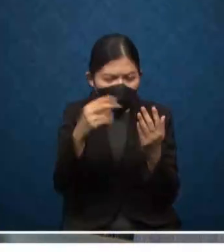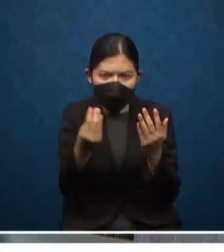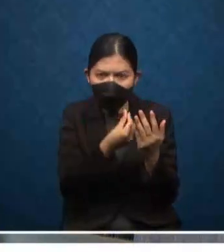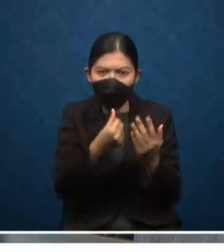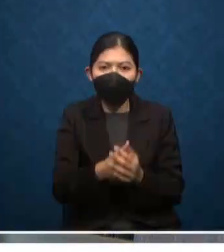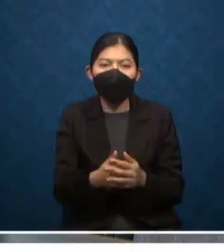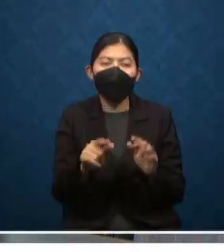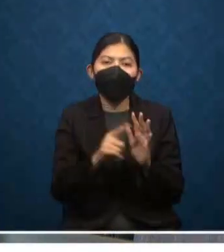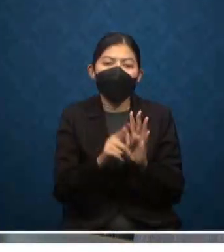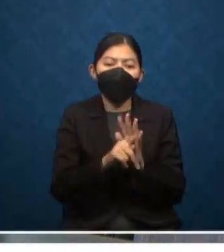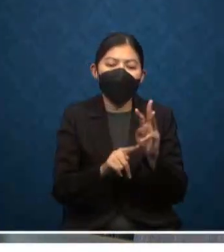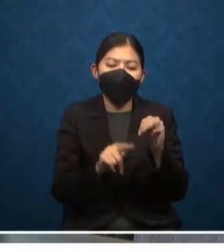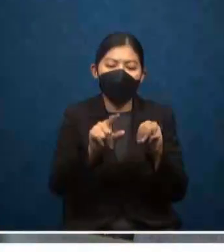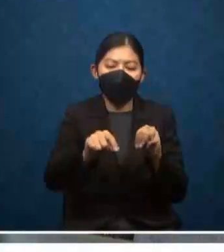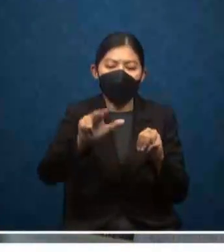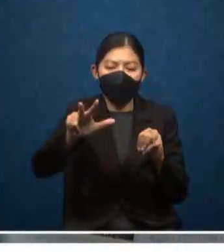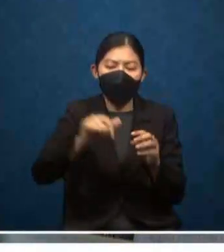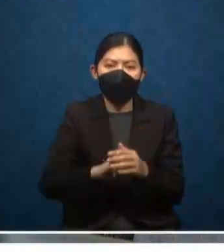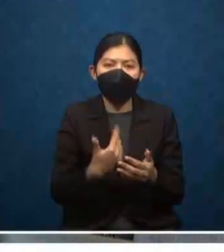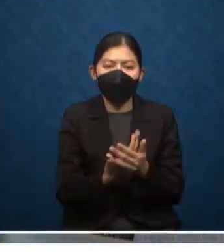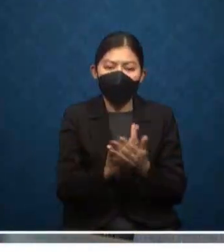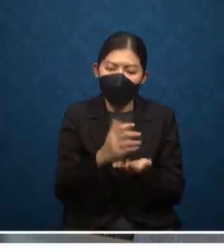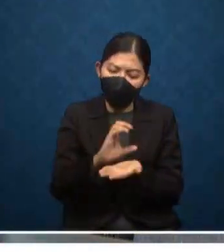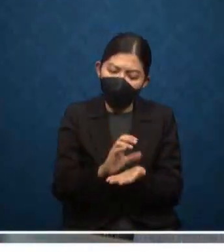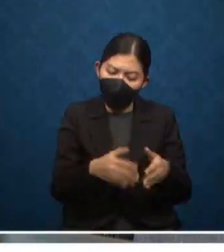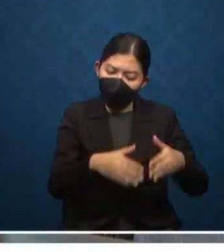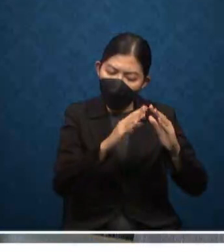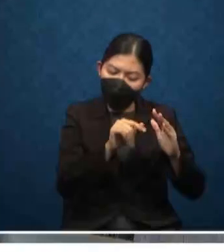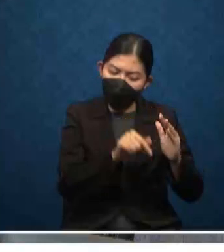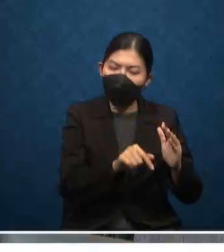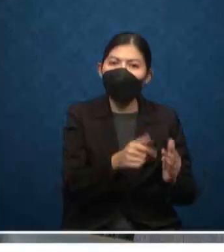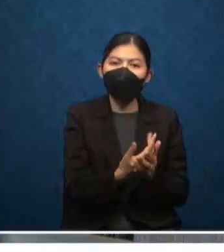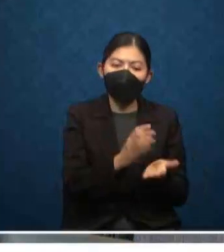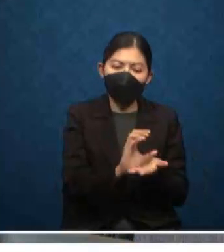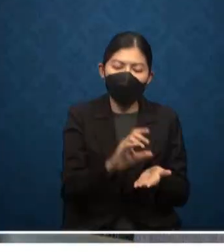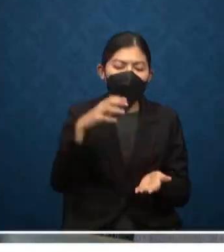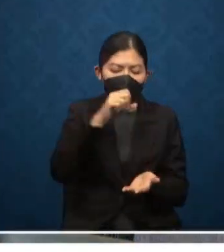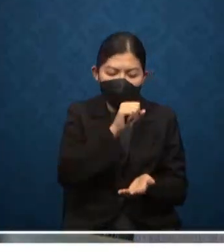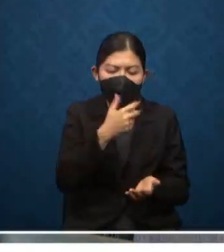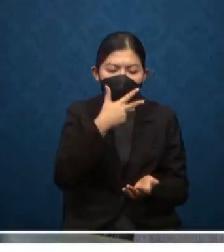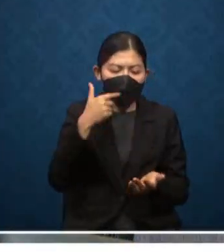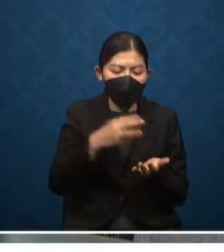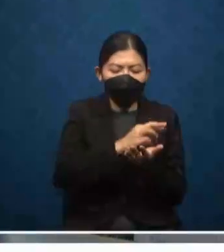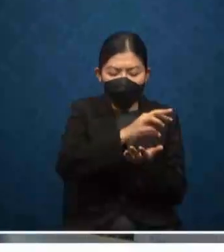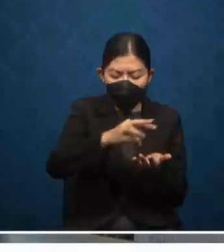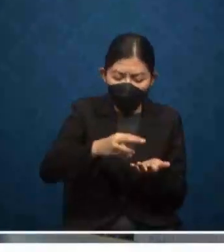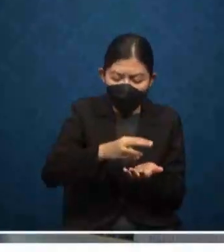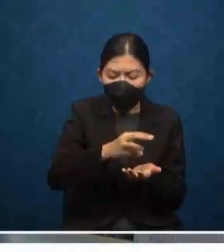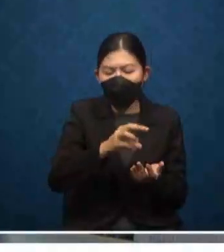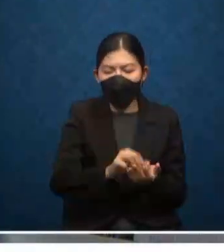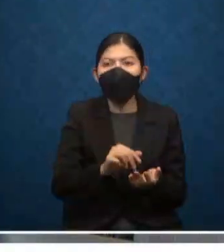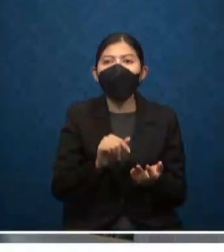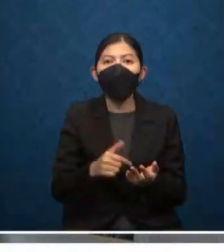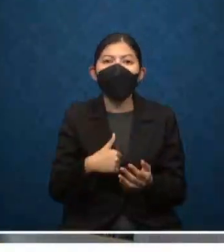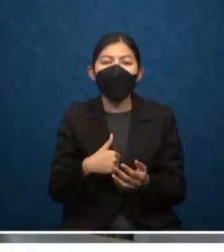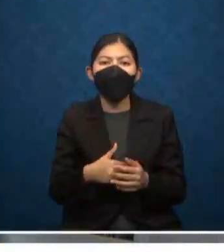า23ให้จัดตั้งกองทุนขึ้นกองทุน1เรียกว่ากองทุนอ้อยและน้ำตาลทรายมีฐานะเป็นนิติบุ